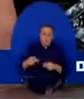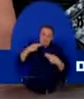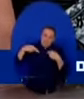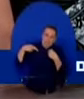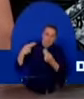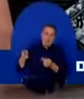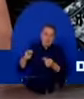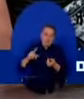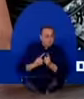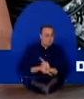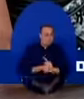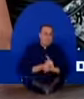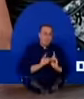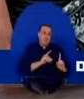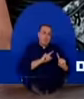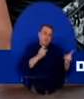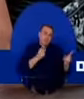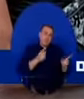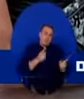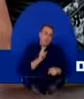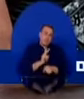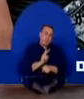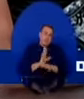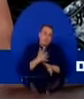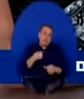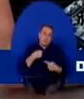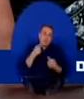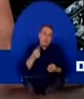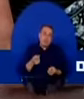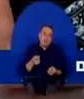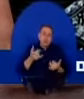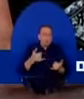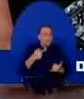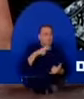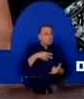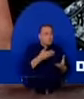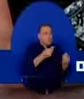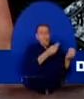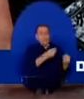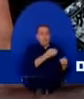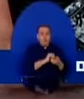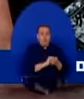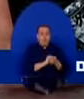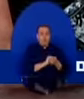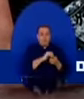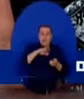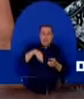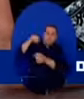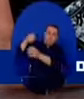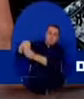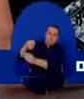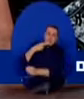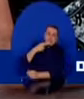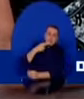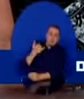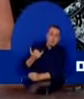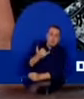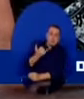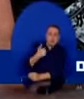אחר לגמרי, לשמור איך שאמרתי. עכשיו יש לי הרבה חברים בצד השני וכל הזמן